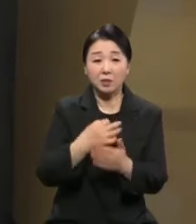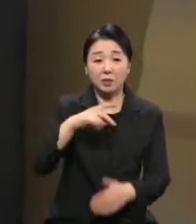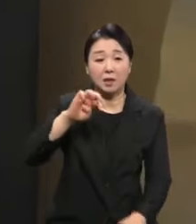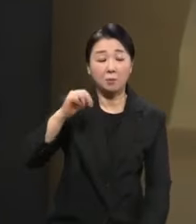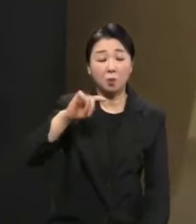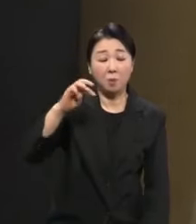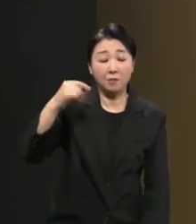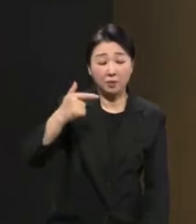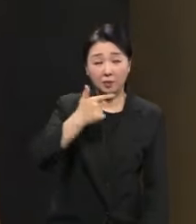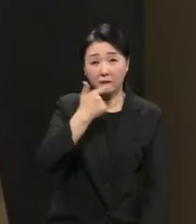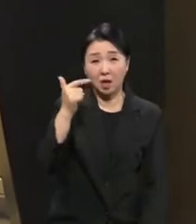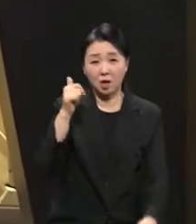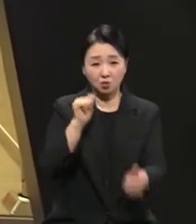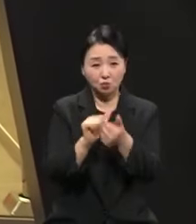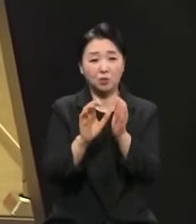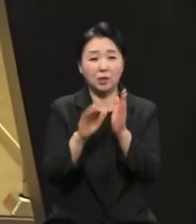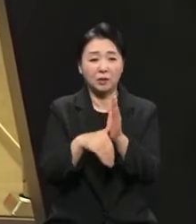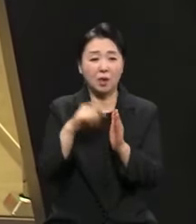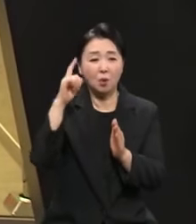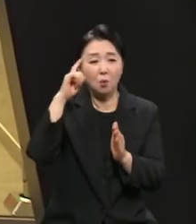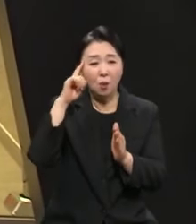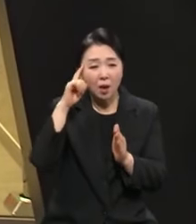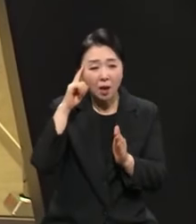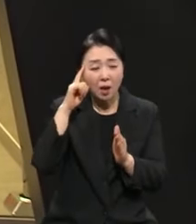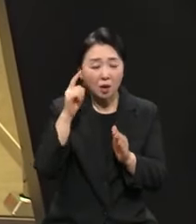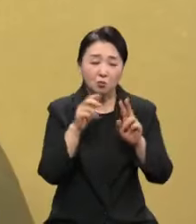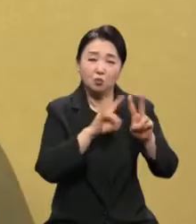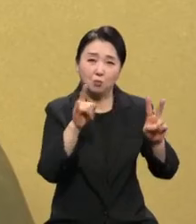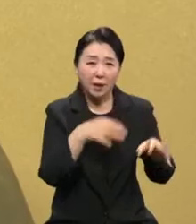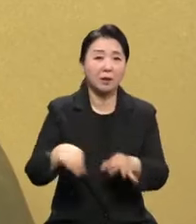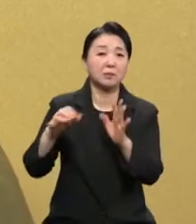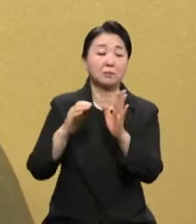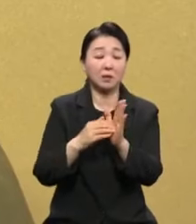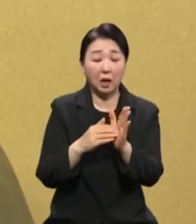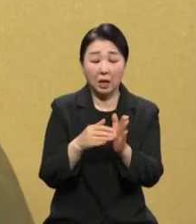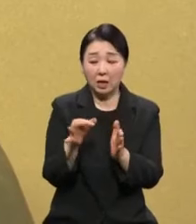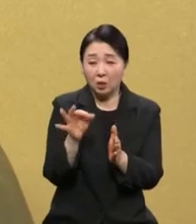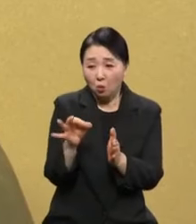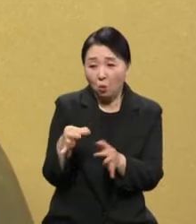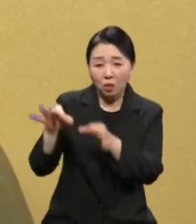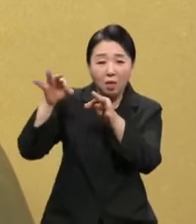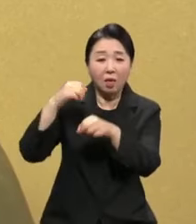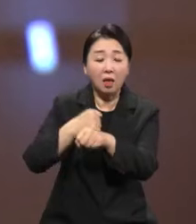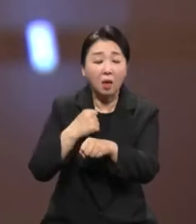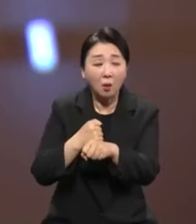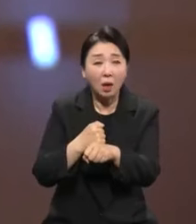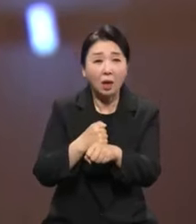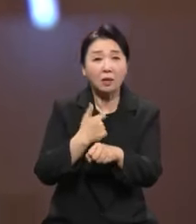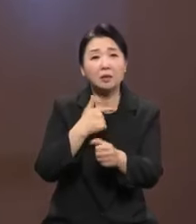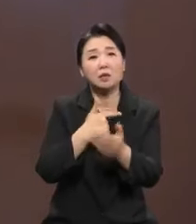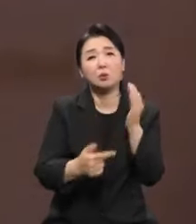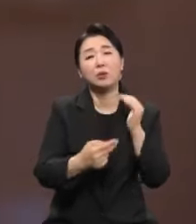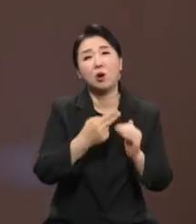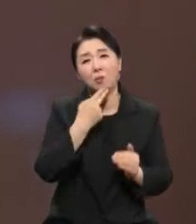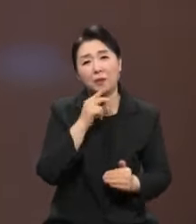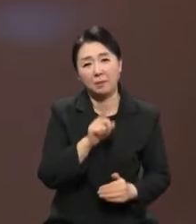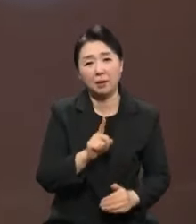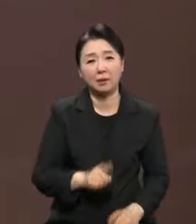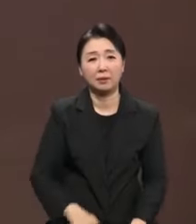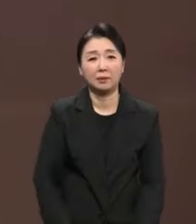넘게 급증했습니다. 그런데도 꾸준히 가격 인상 전략을 쓰는 건 크게 손해보지 않을 거란 믿음 때문으로